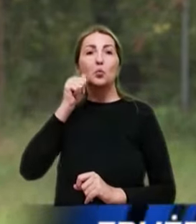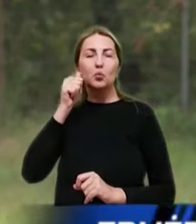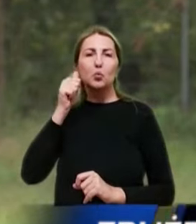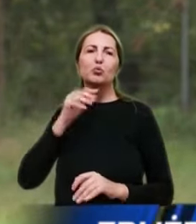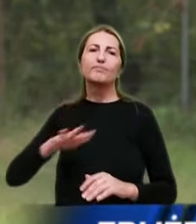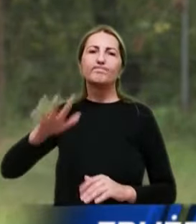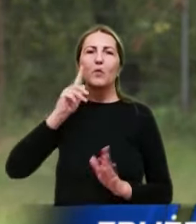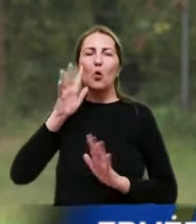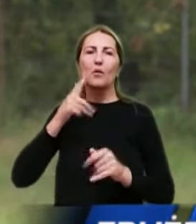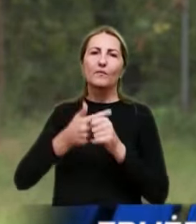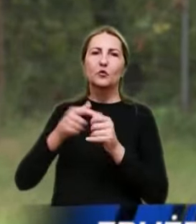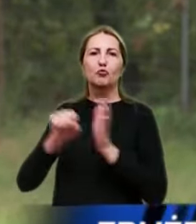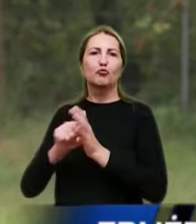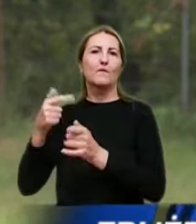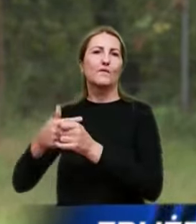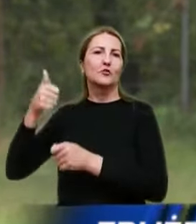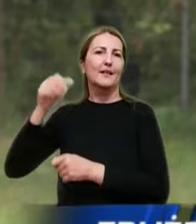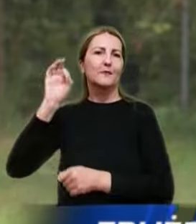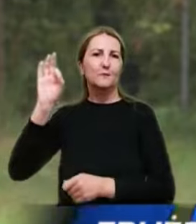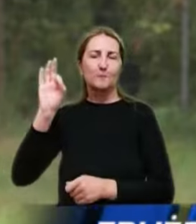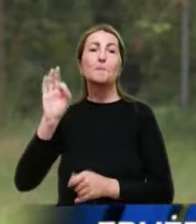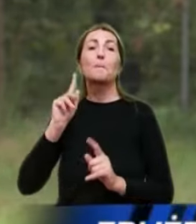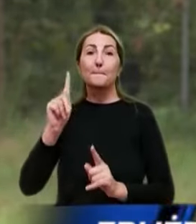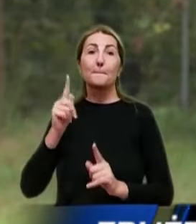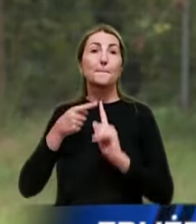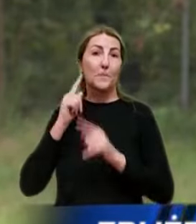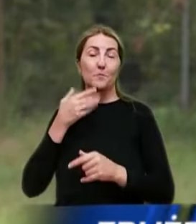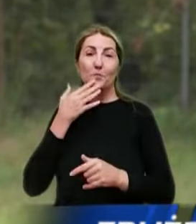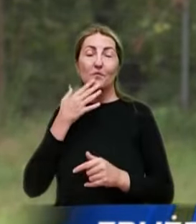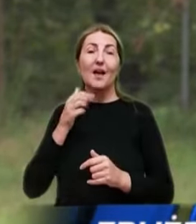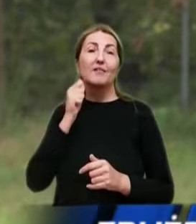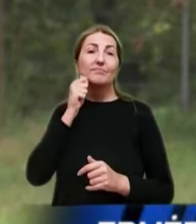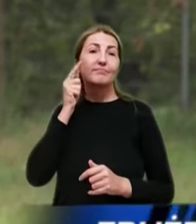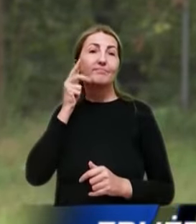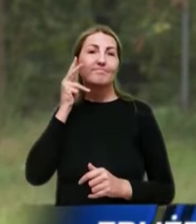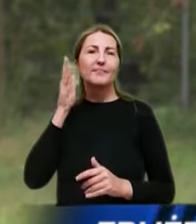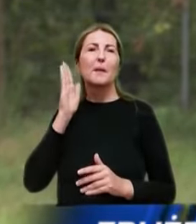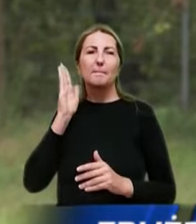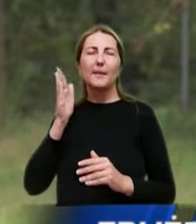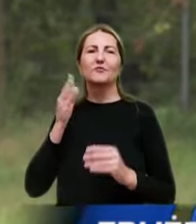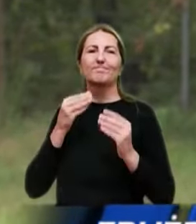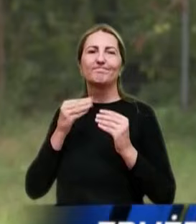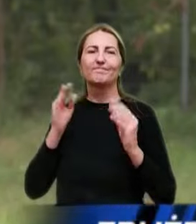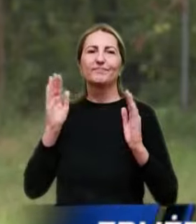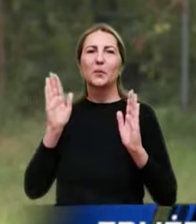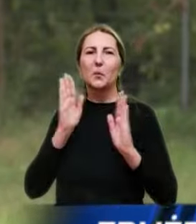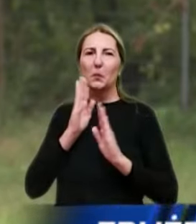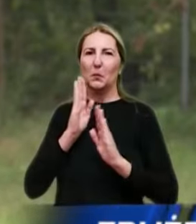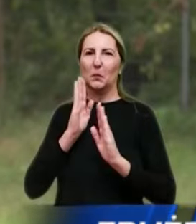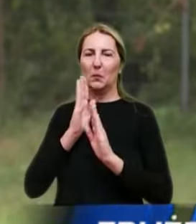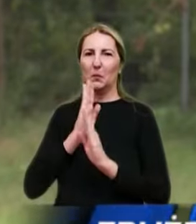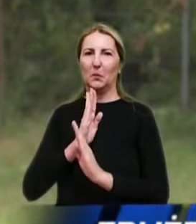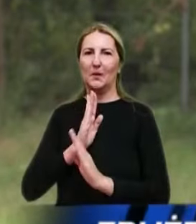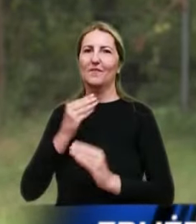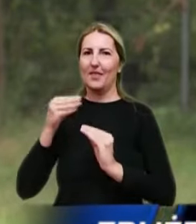20 do 21 stopni. Natomiast tak jak wspomniałam, z każdym kolejnym dniem będzie robiło się niestety coraz chłodniej. Czeka nas